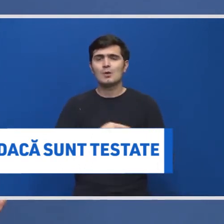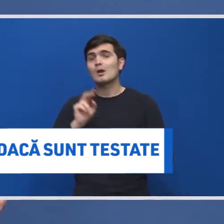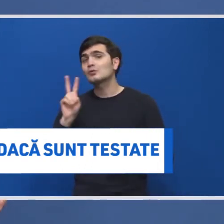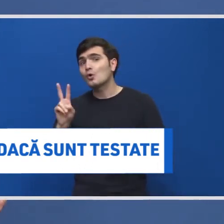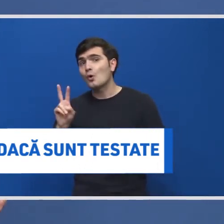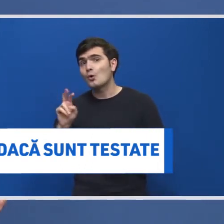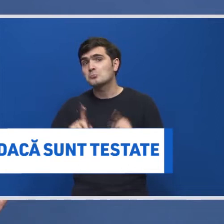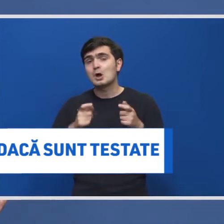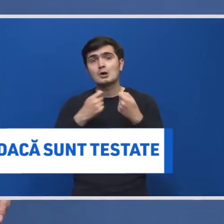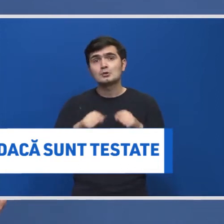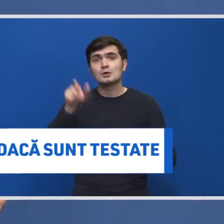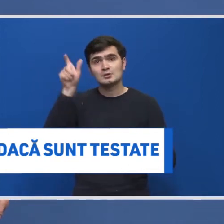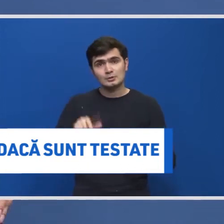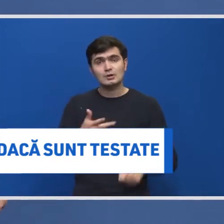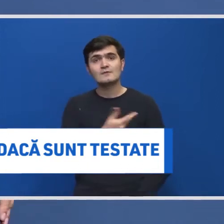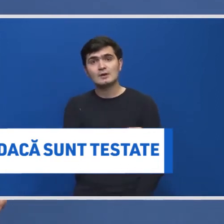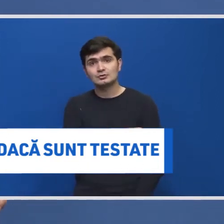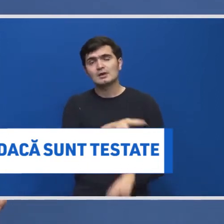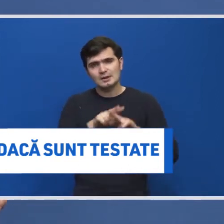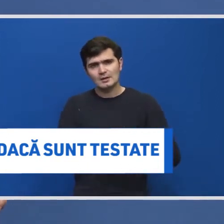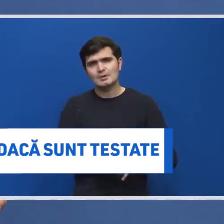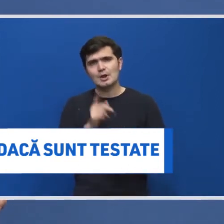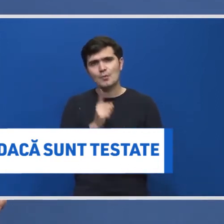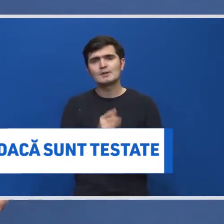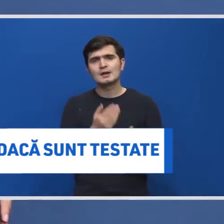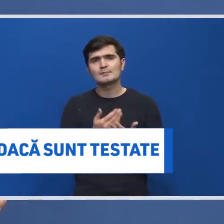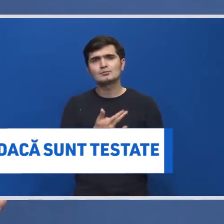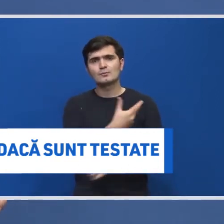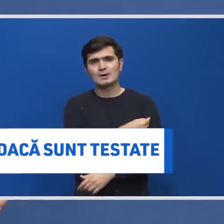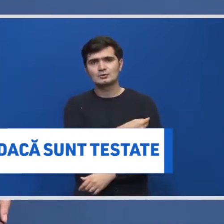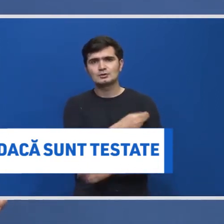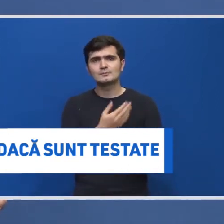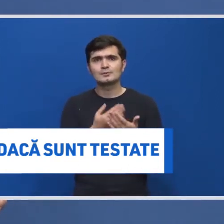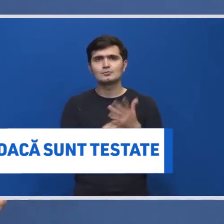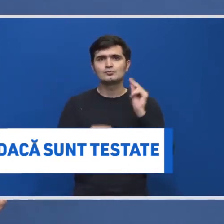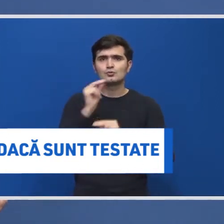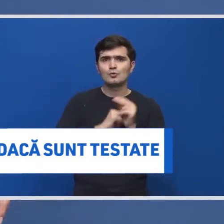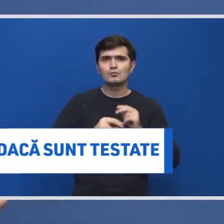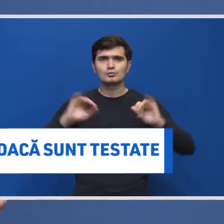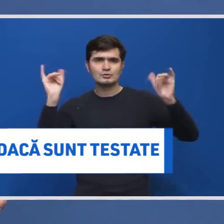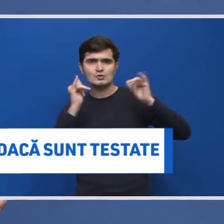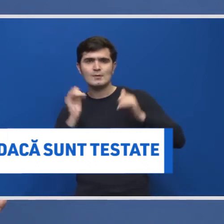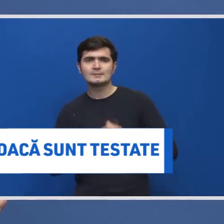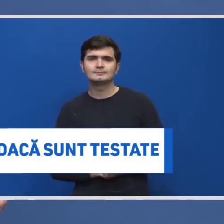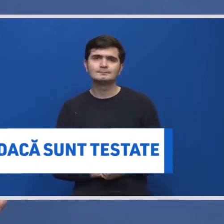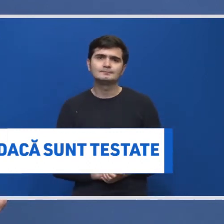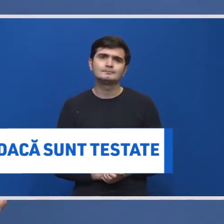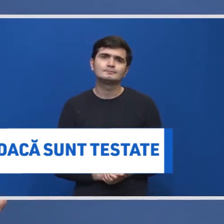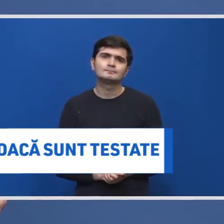persoanele sunt vaccinate, deci rămâne condiționarea de vaccinare pentru cluburi, discoteci și baruri. Și,